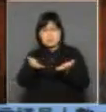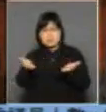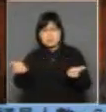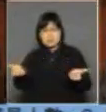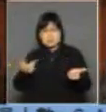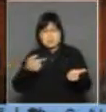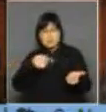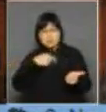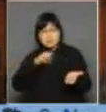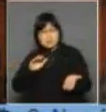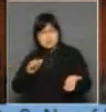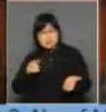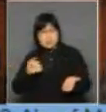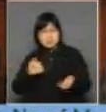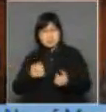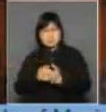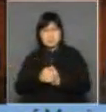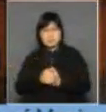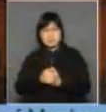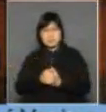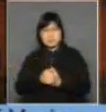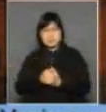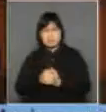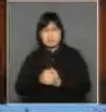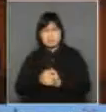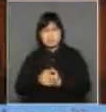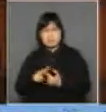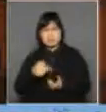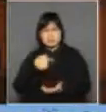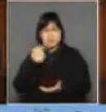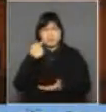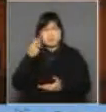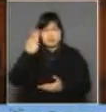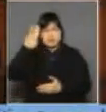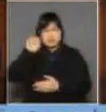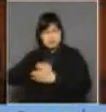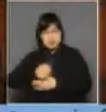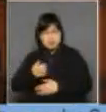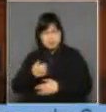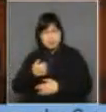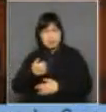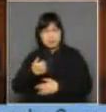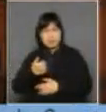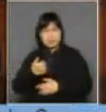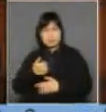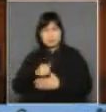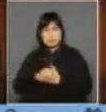呢？这些叫做庄严承诺啦。我觉得